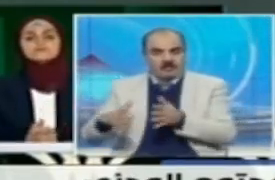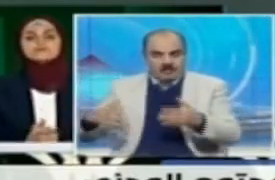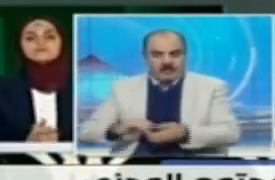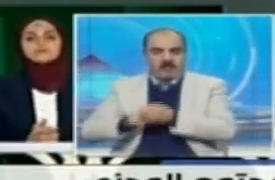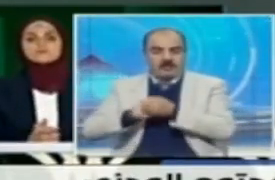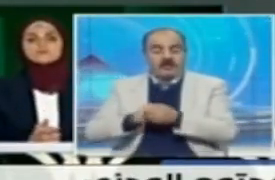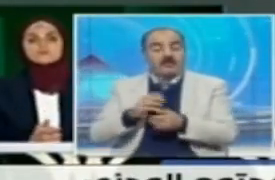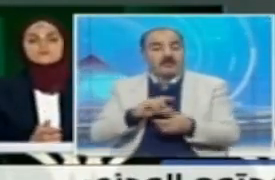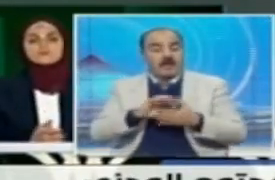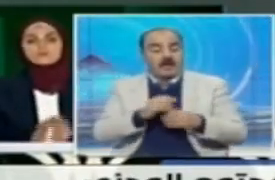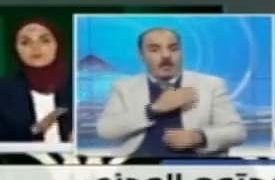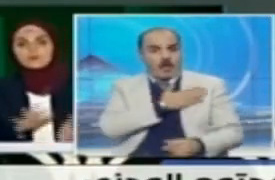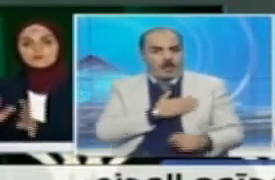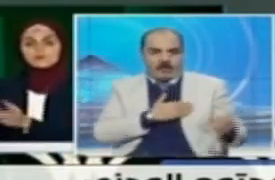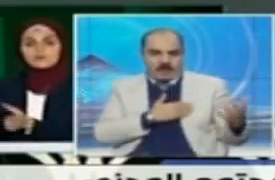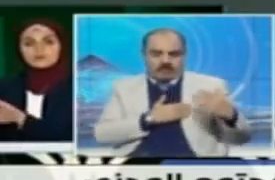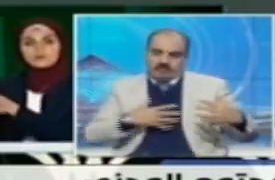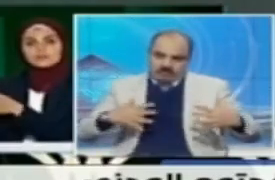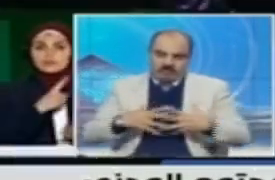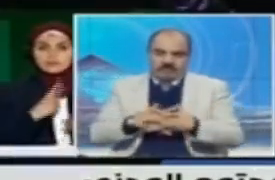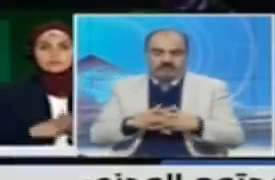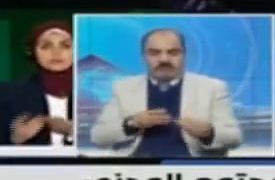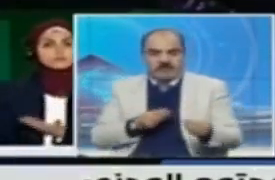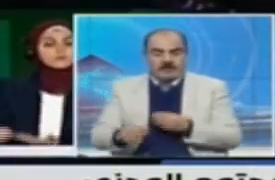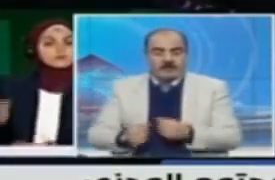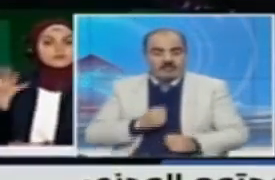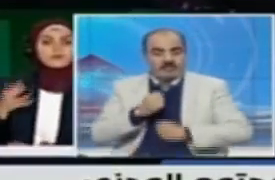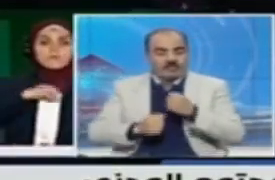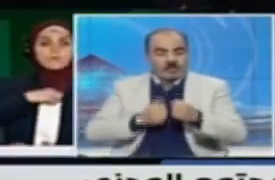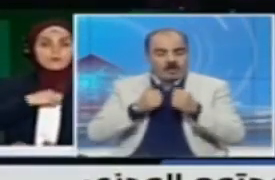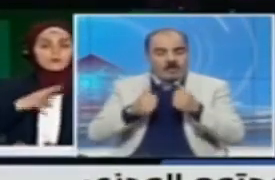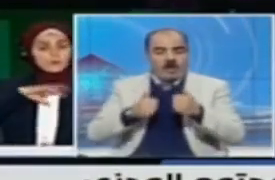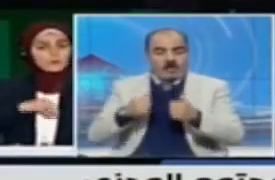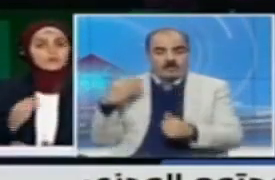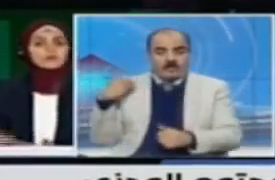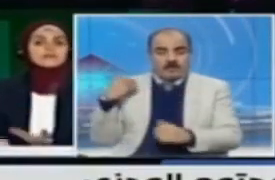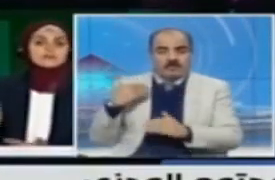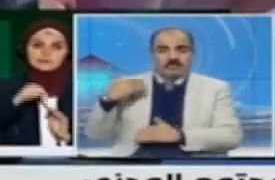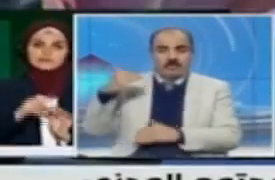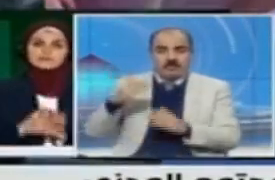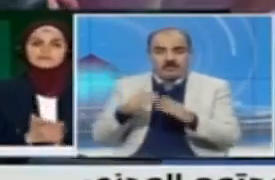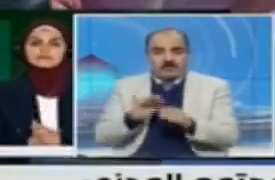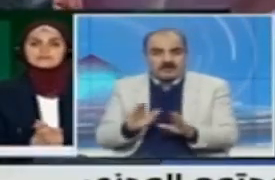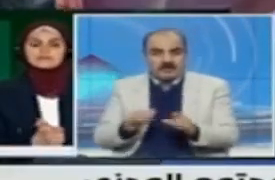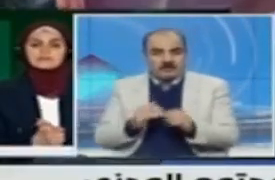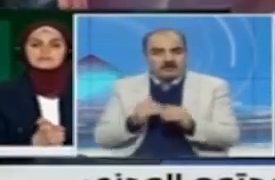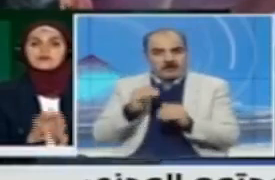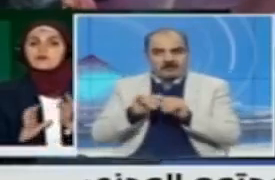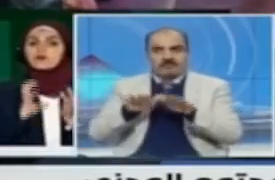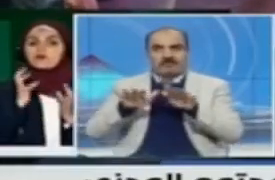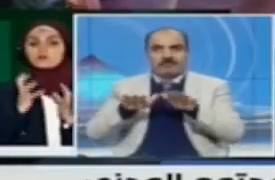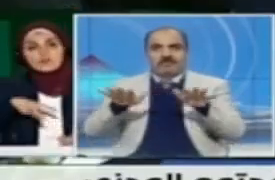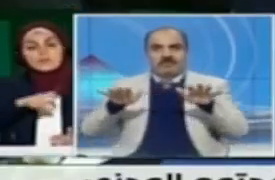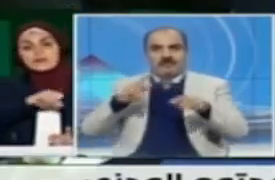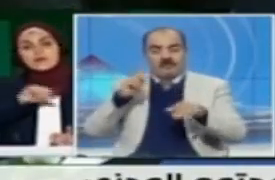وبين المؤسسات الحكومية من جانب آخر. جهود العمل التنموي تخطت الصدى المحلي لما يمكن وصفه